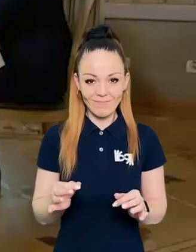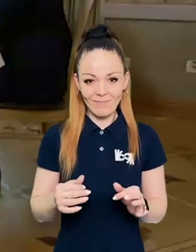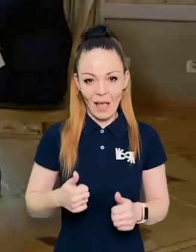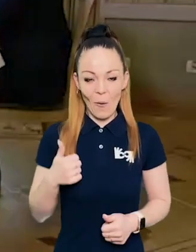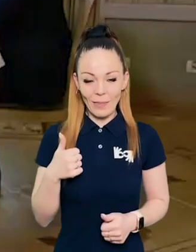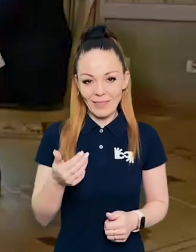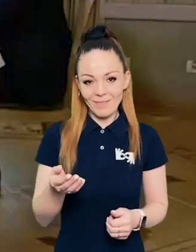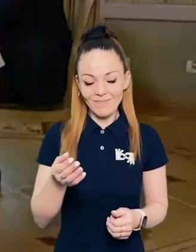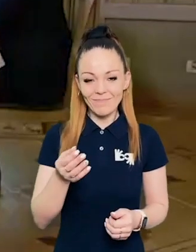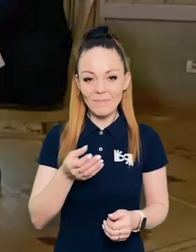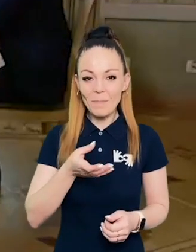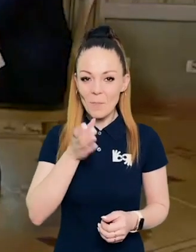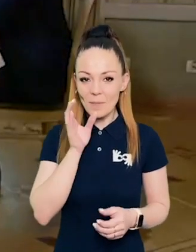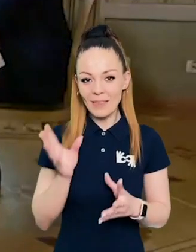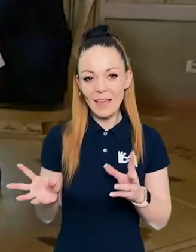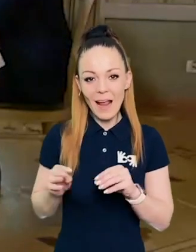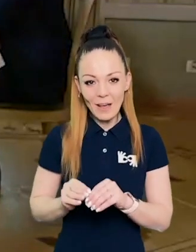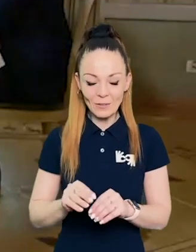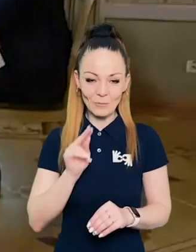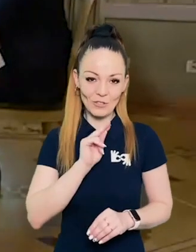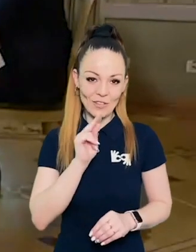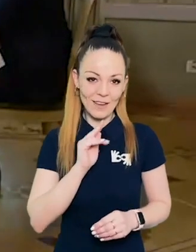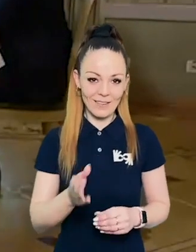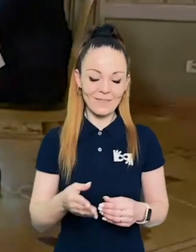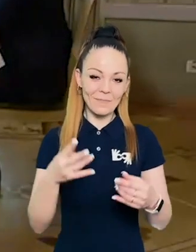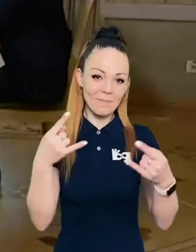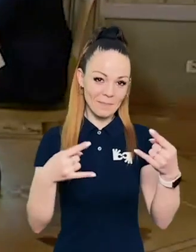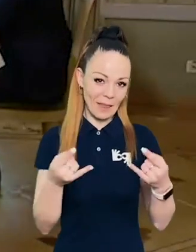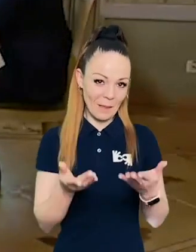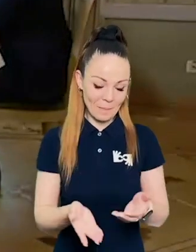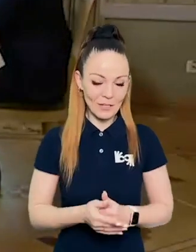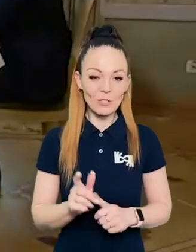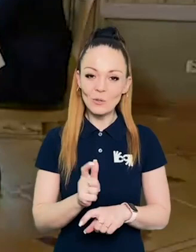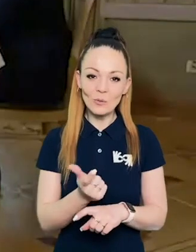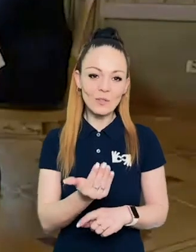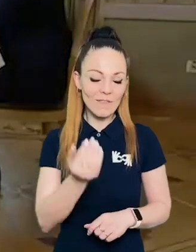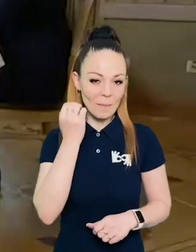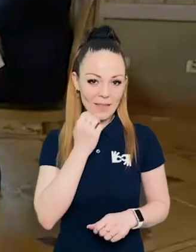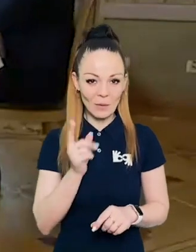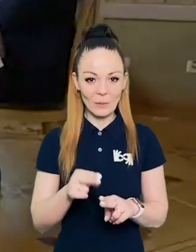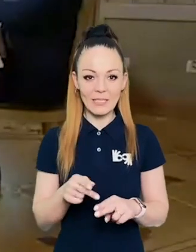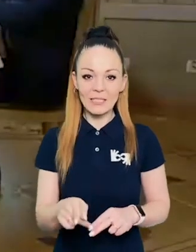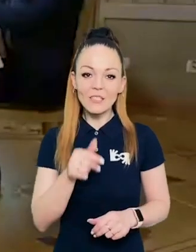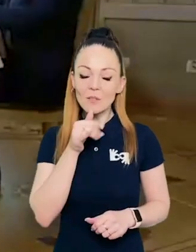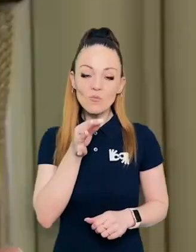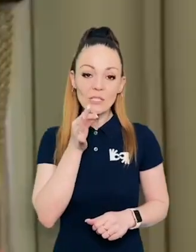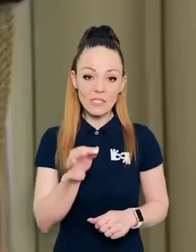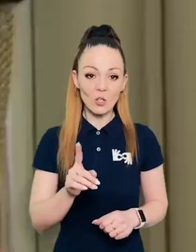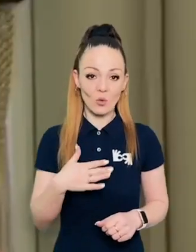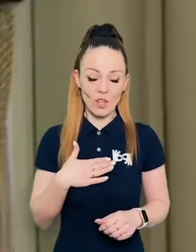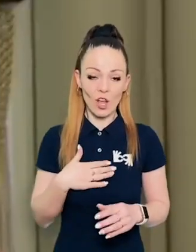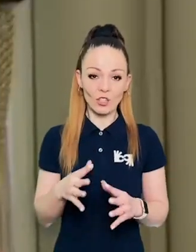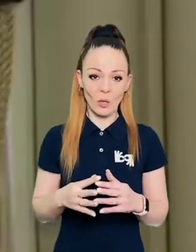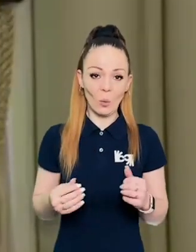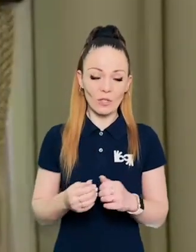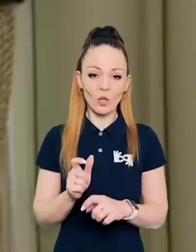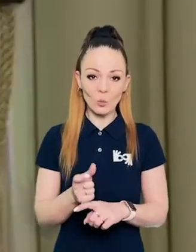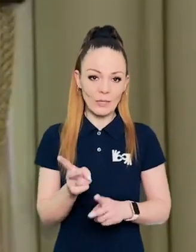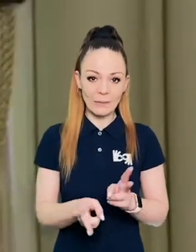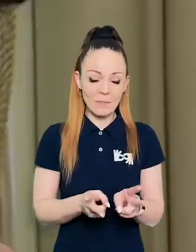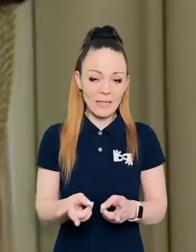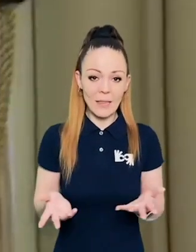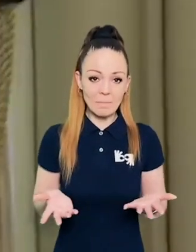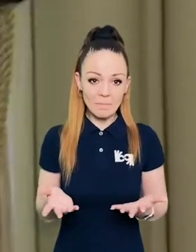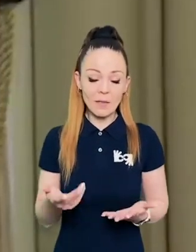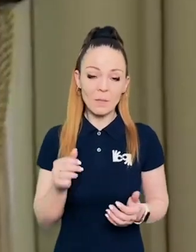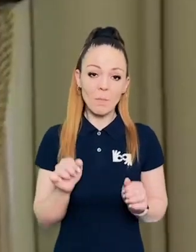чудова нагода попити разом чаю. Магія телебачення. Магія телебачення. Дуже вам дякую за це. Не можу сказати, що наша родина дуже